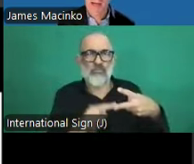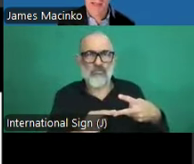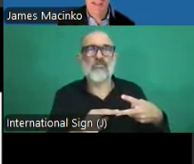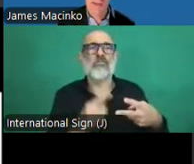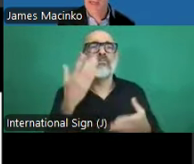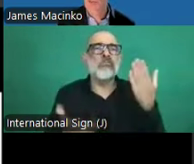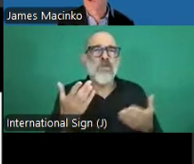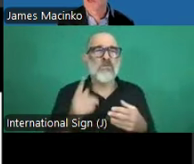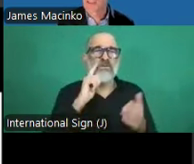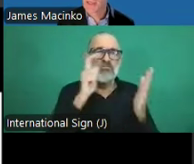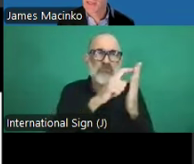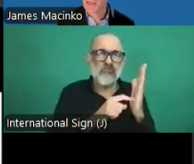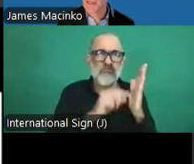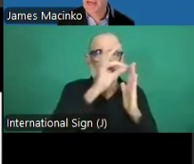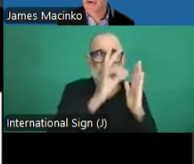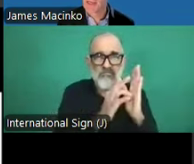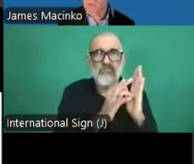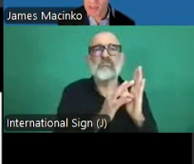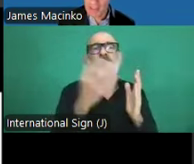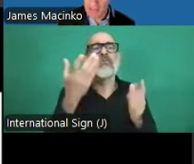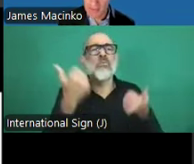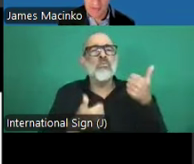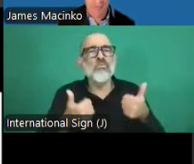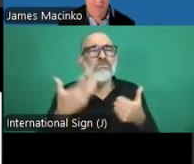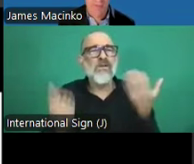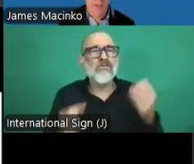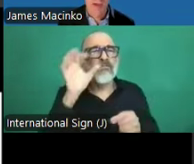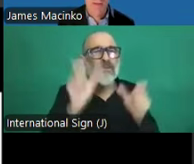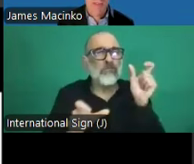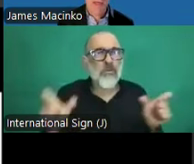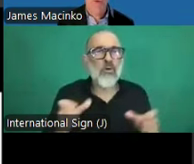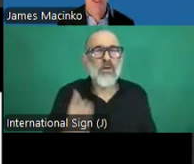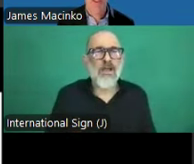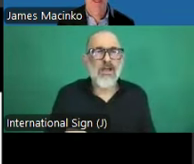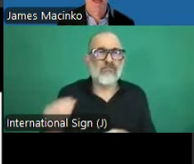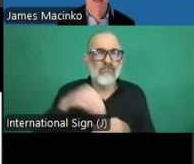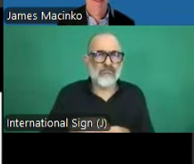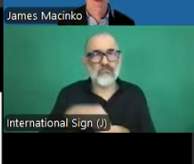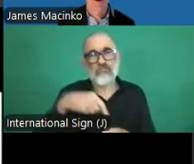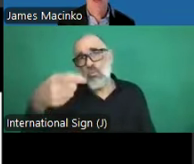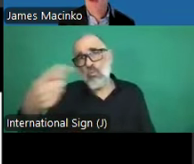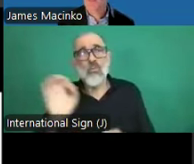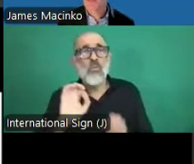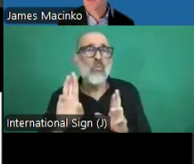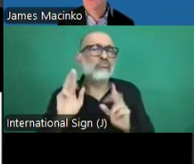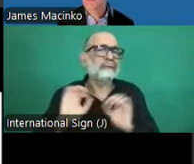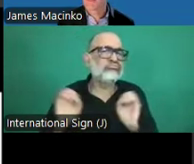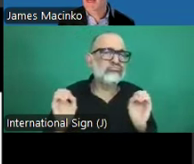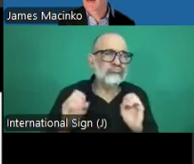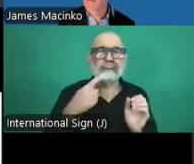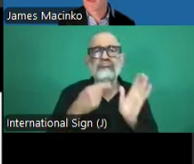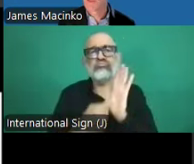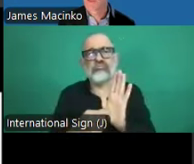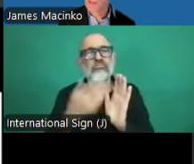les santé appropriées et que les autres non? Et qu'est-ce que sont les défis dont nous